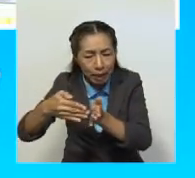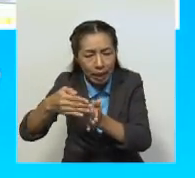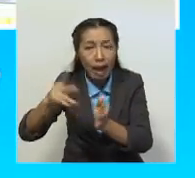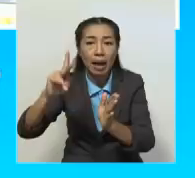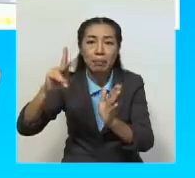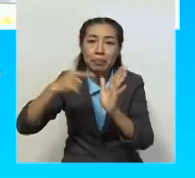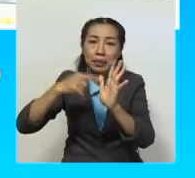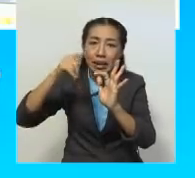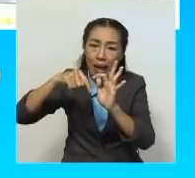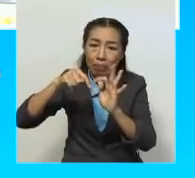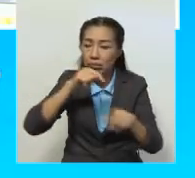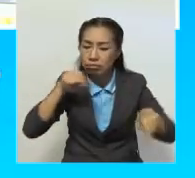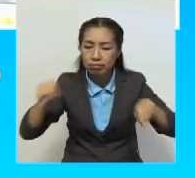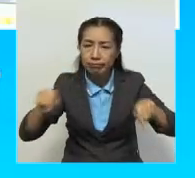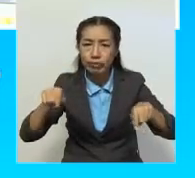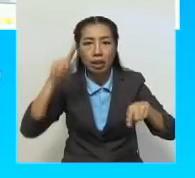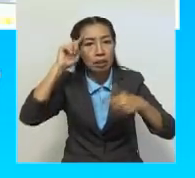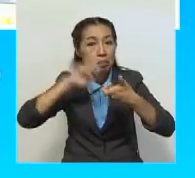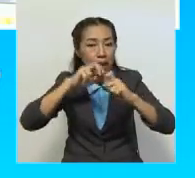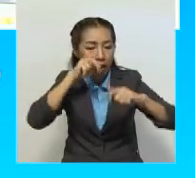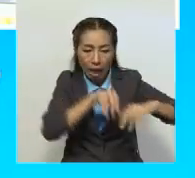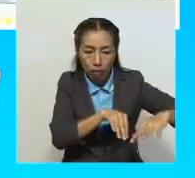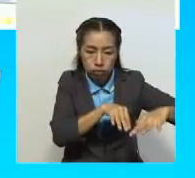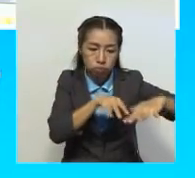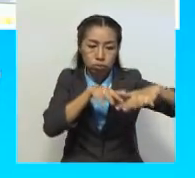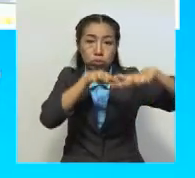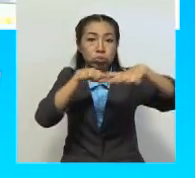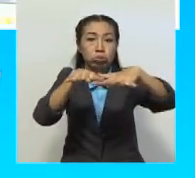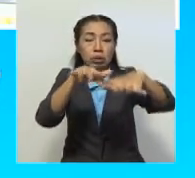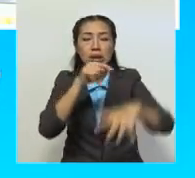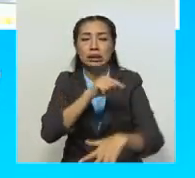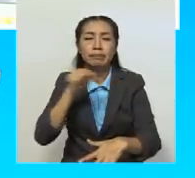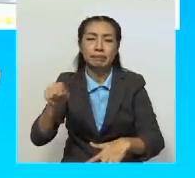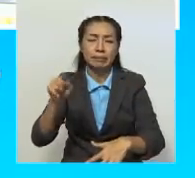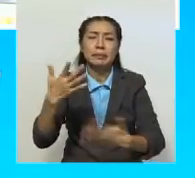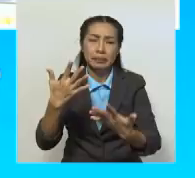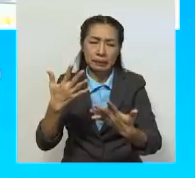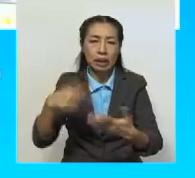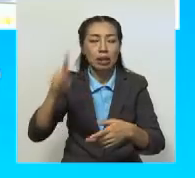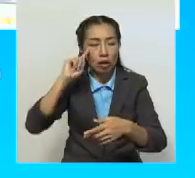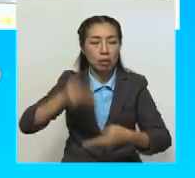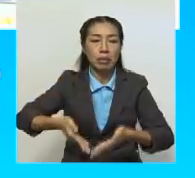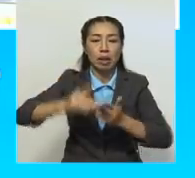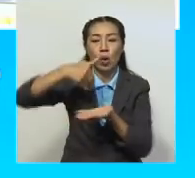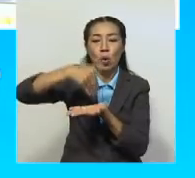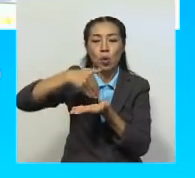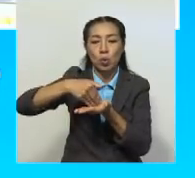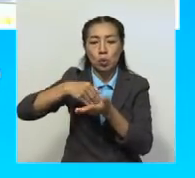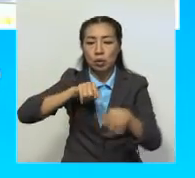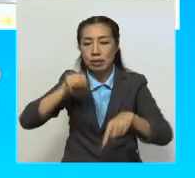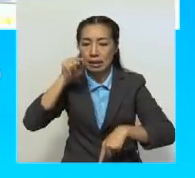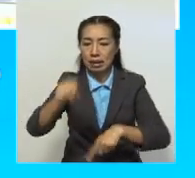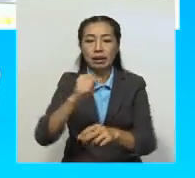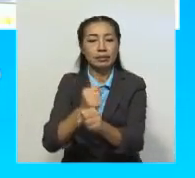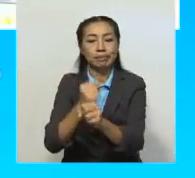างๆเหล่านี้นะฮะอันนี้ก็จะเป็นหาเรื่องน้ำเอ่อล้นนะครับซึ่งในทุกพื้นที่ตั้งศูนย์บัญชาการเหตุการณ์ทั้งของระดับจังหวัดอ